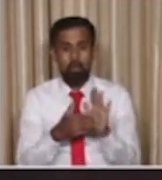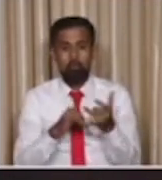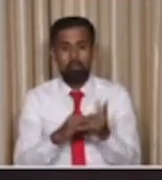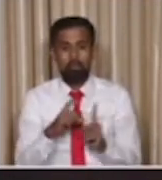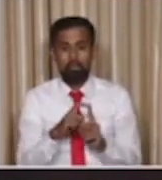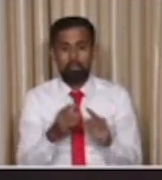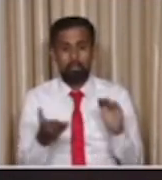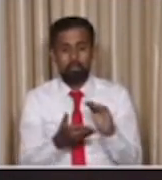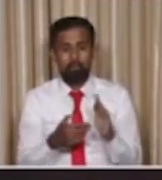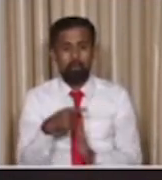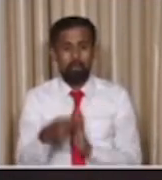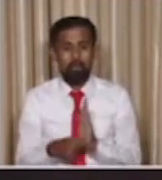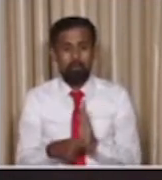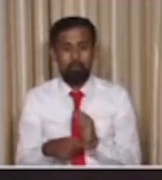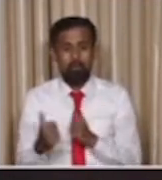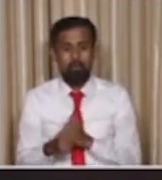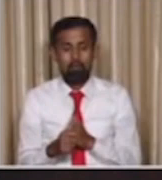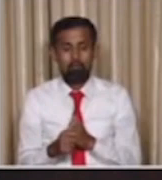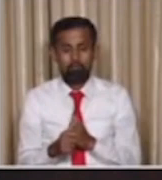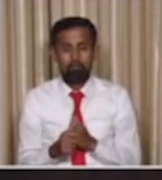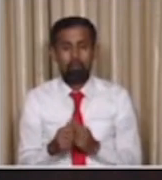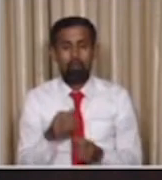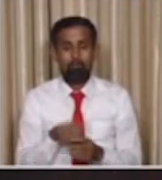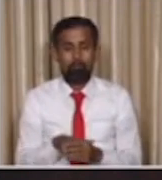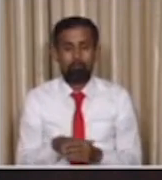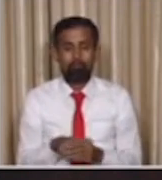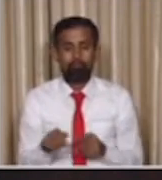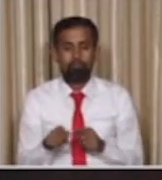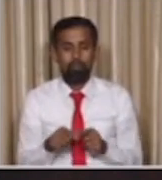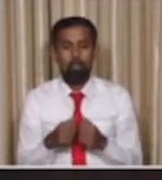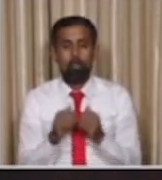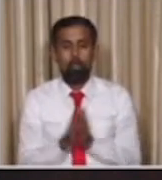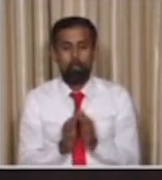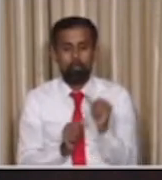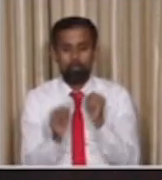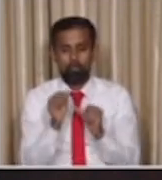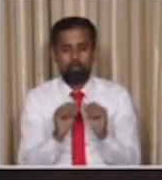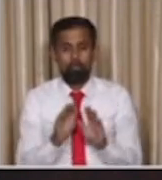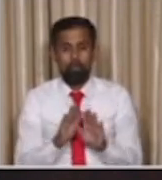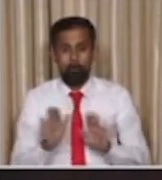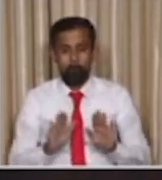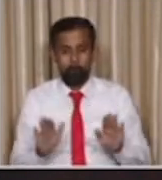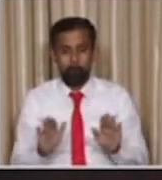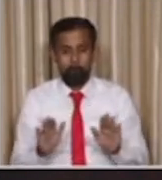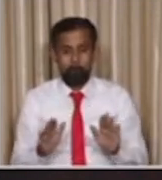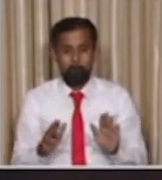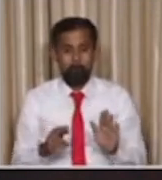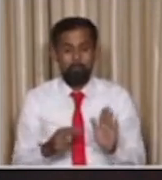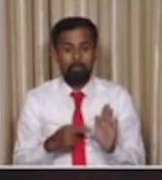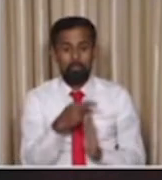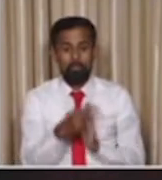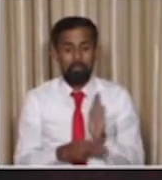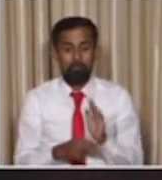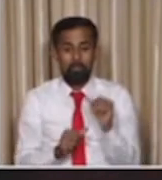ඇති දේශීය ඖෂධ නිෂ්පාදකවරුන්ගෙන් තමයි ඒක කරන්නේ. ඒ වගේම මෙම සියලු ඖෂධ නියාමනය කිරීම සඳහා ජාතික ඖෂධ